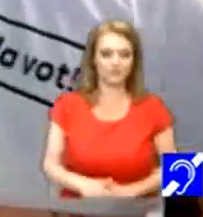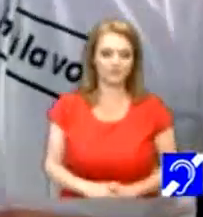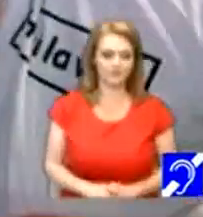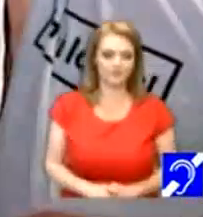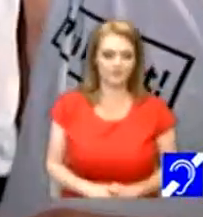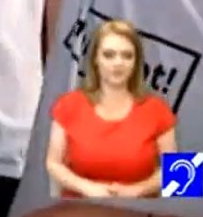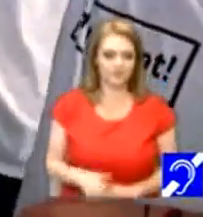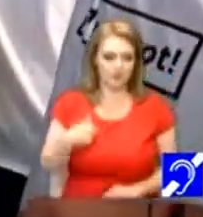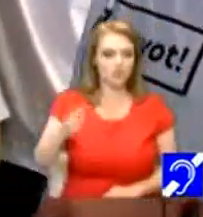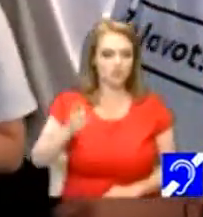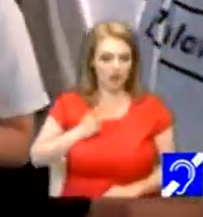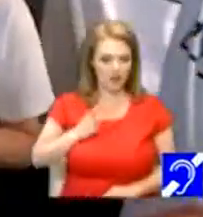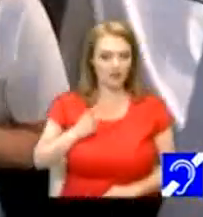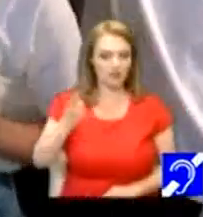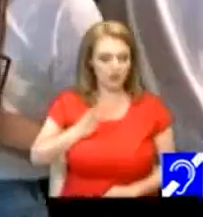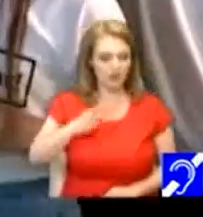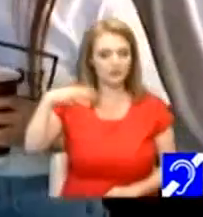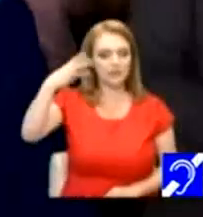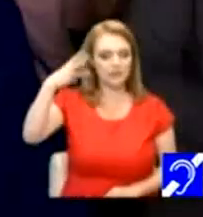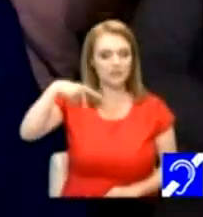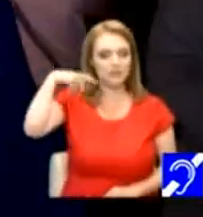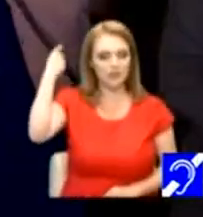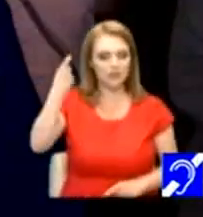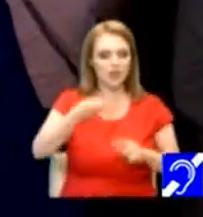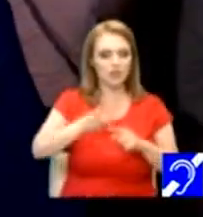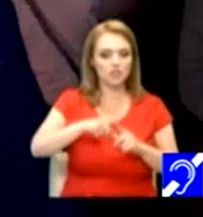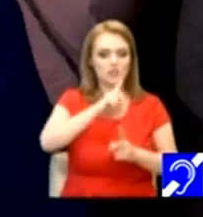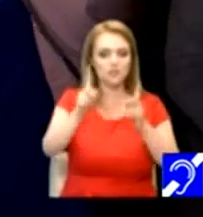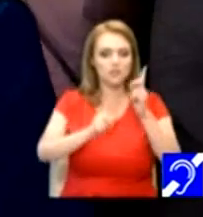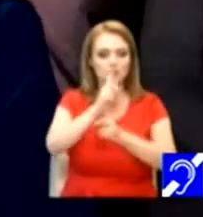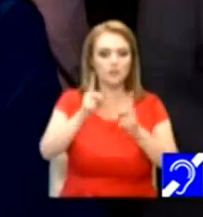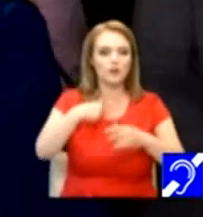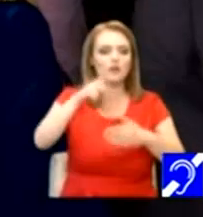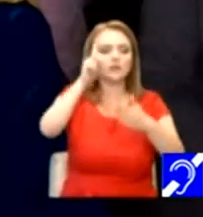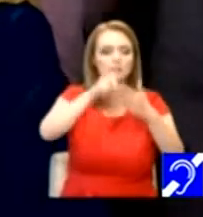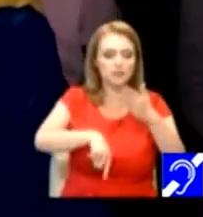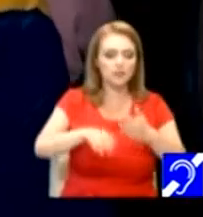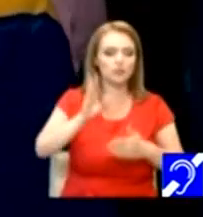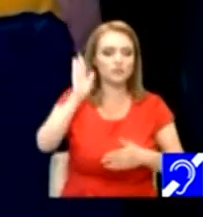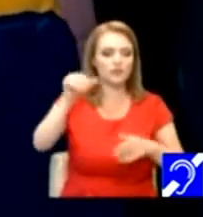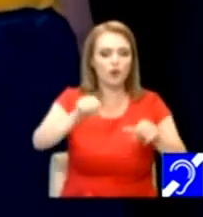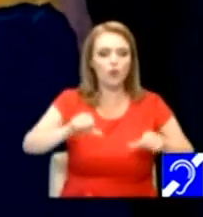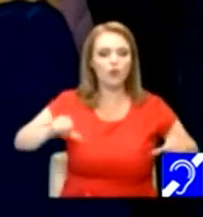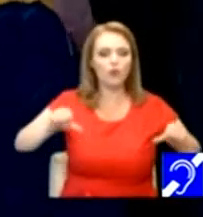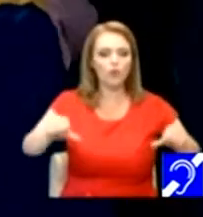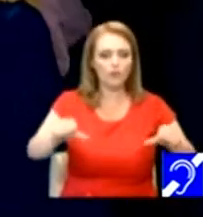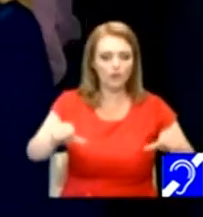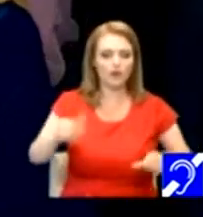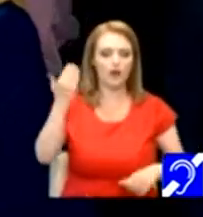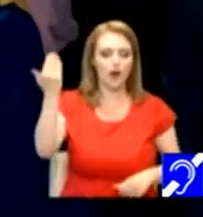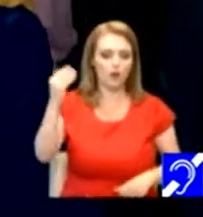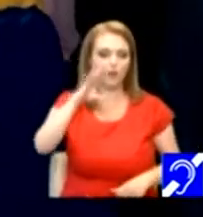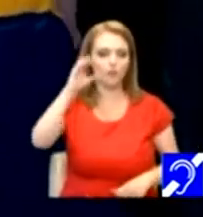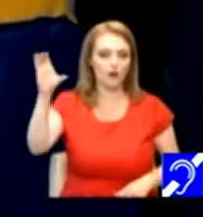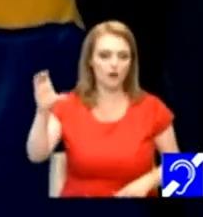că 30 de ani, tot se așteaptă. Sper că o să fie guvernul tot la pas,